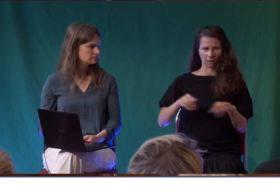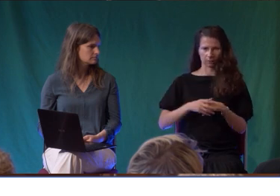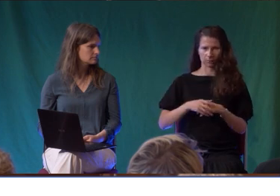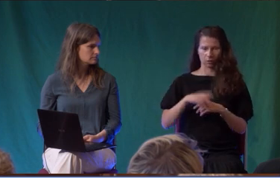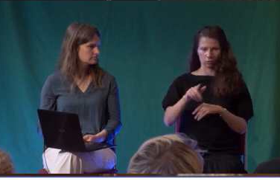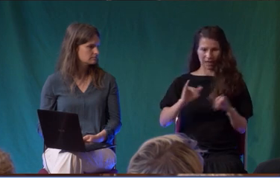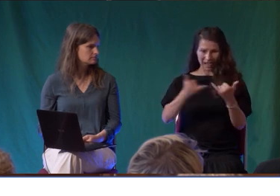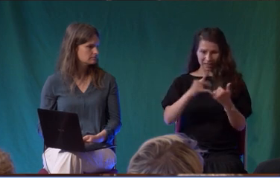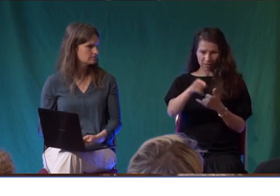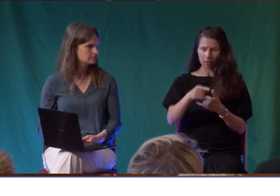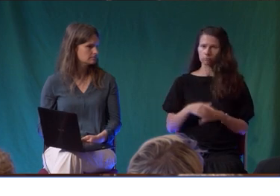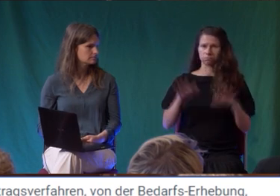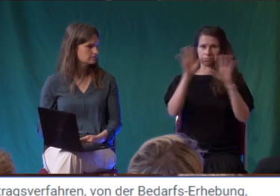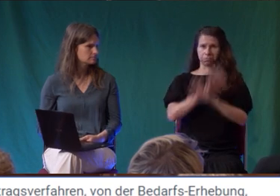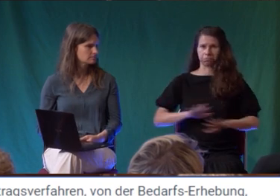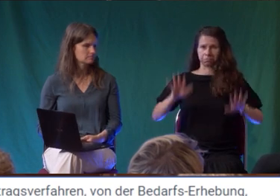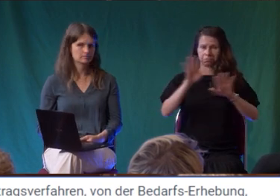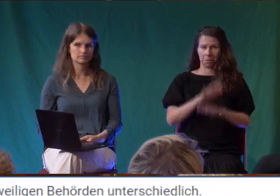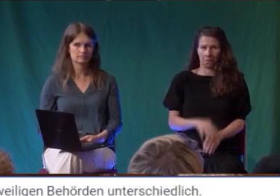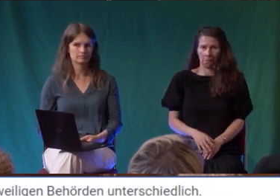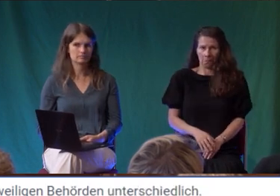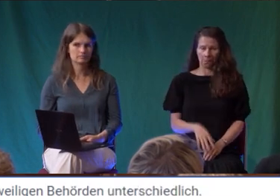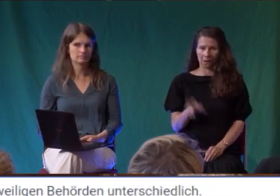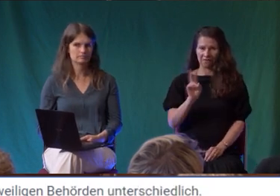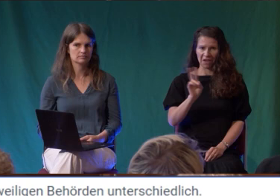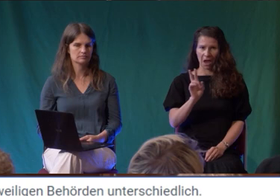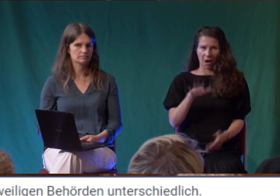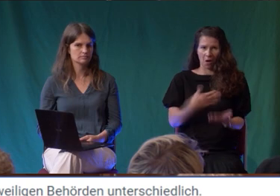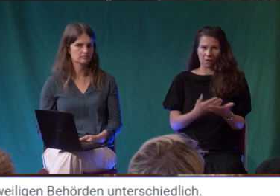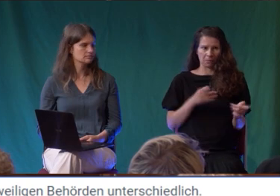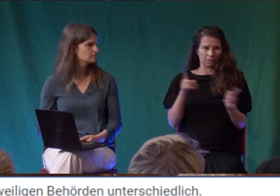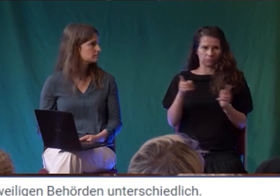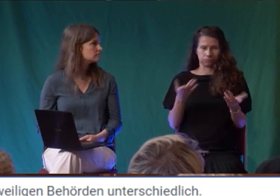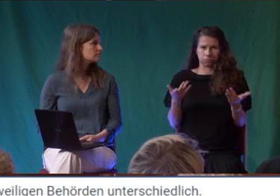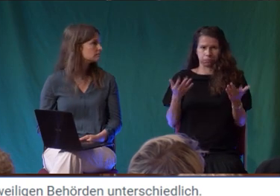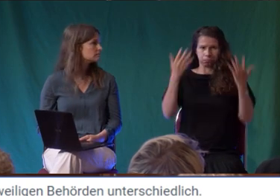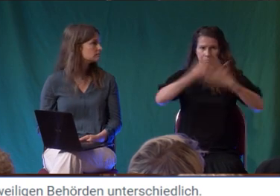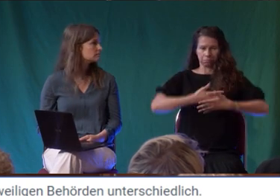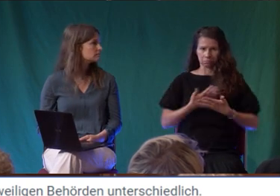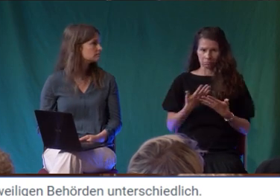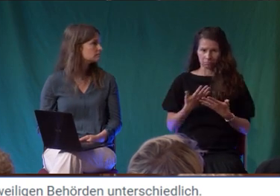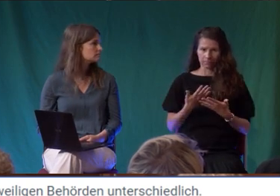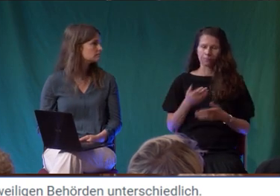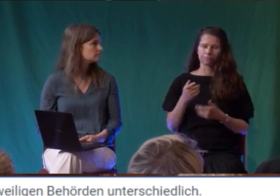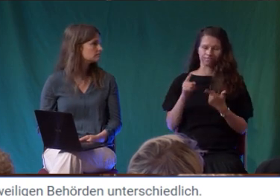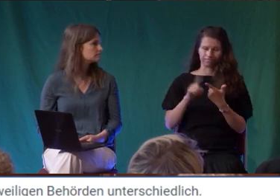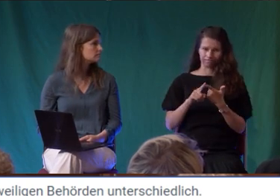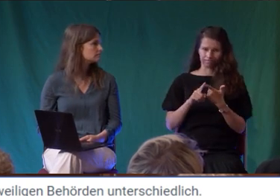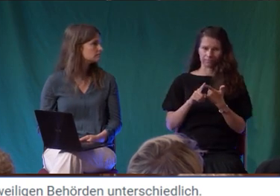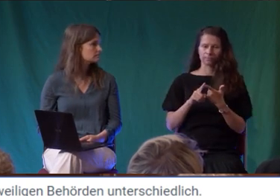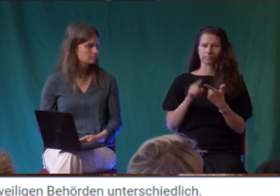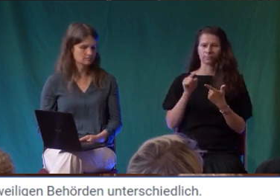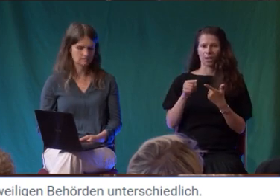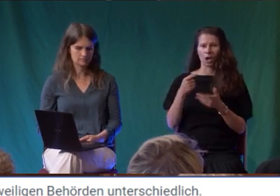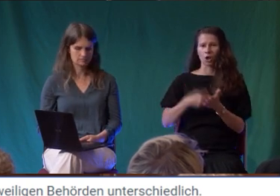total undurchsichtig werde jetzt eigentlich was für was zuständig ist und das andere ist dass es dann eben auch